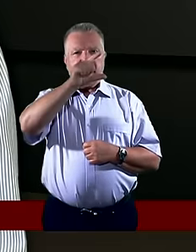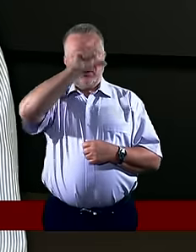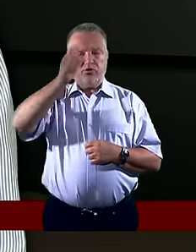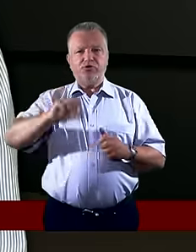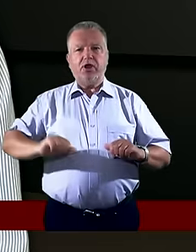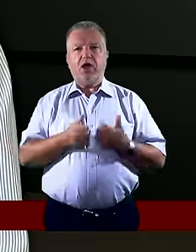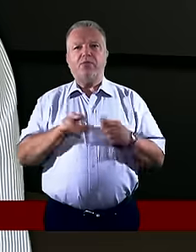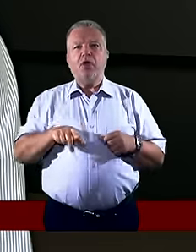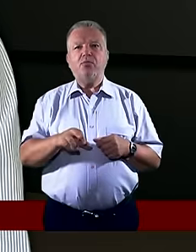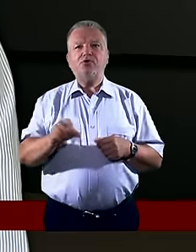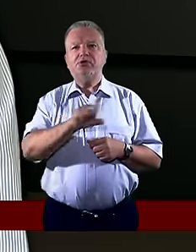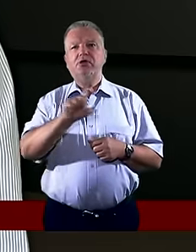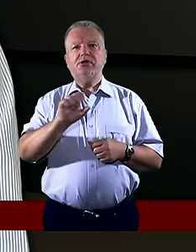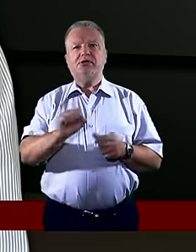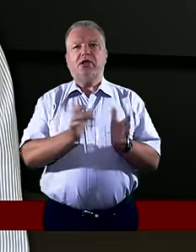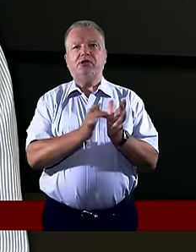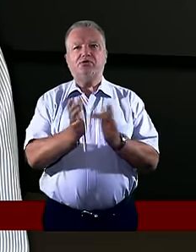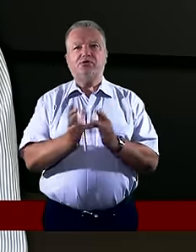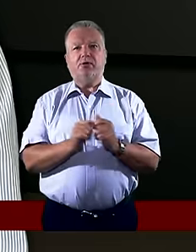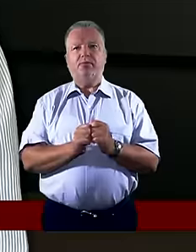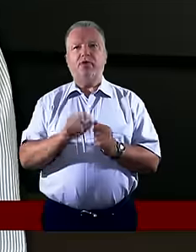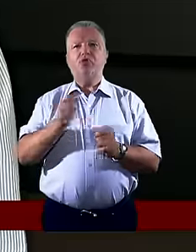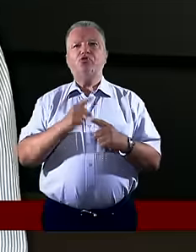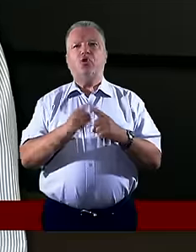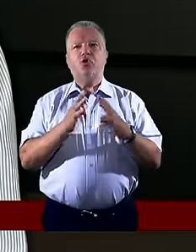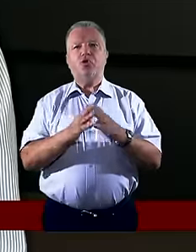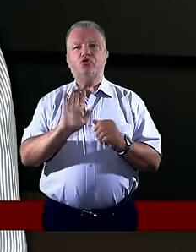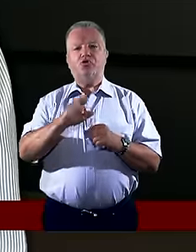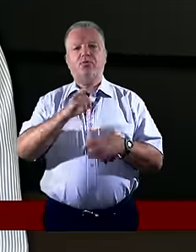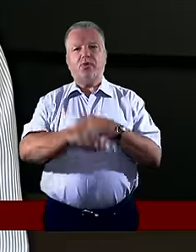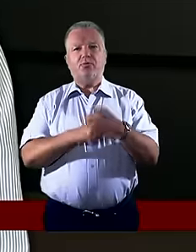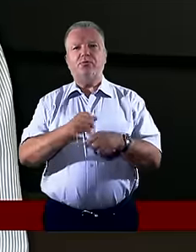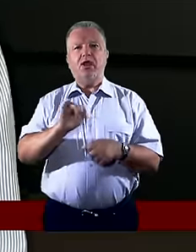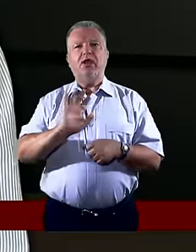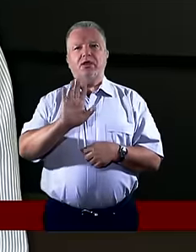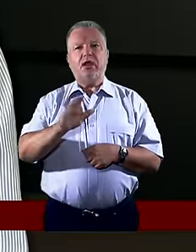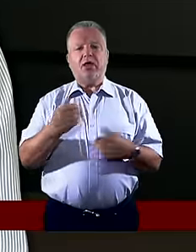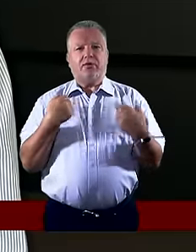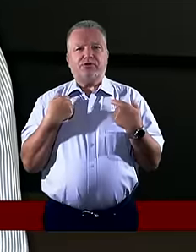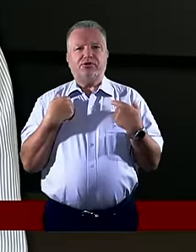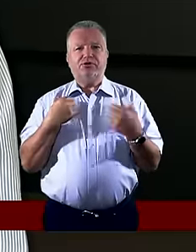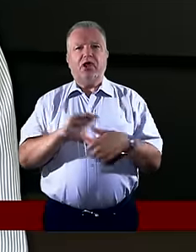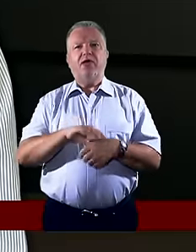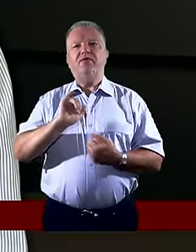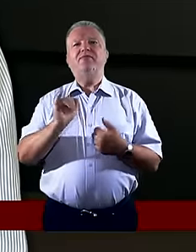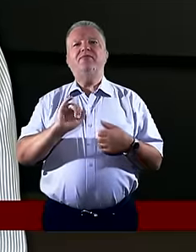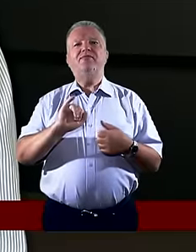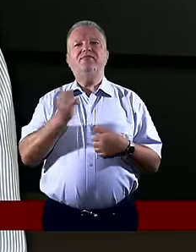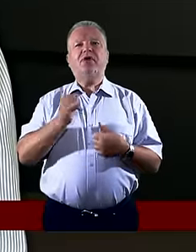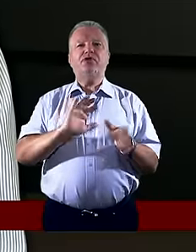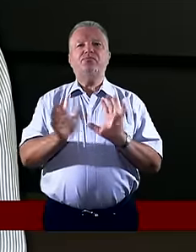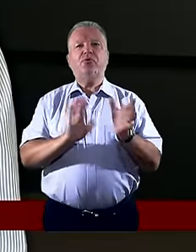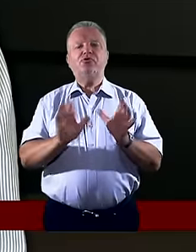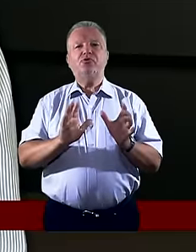poszli za Jezusem. Co Kościół ma robić? Jak ma żyć? W jaki sposób to